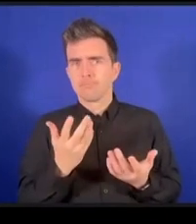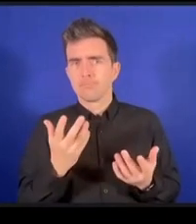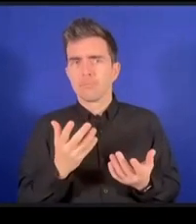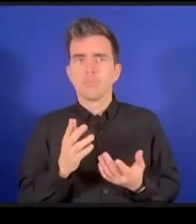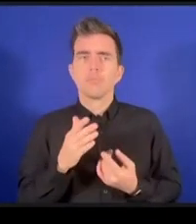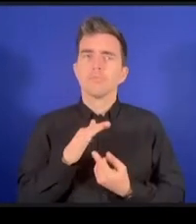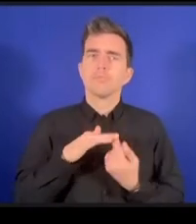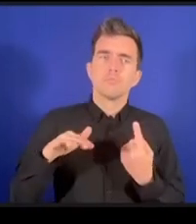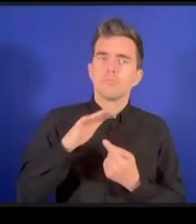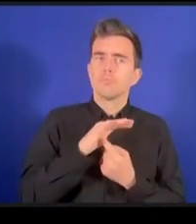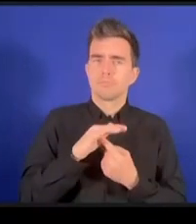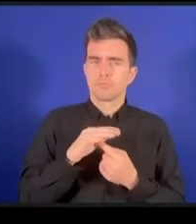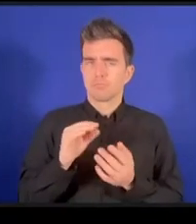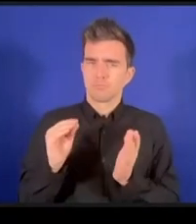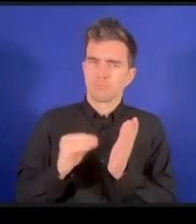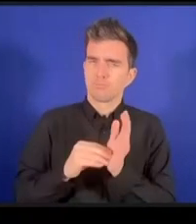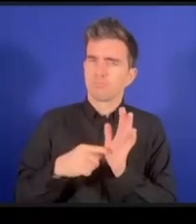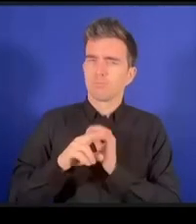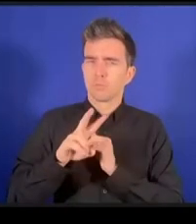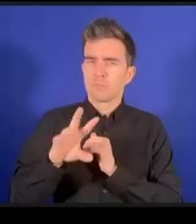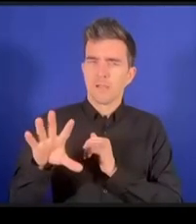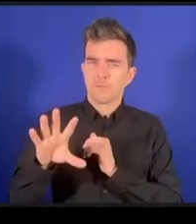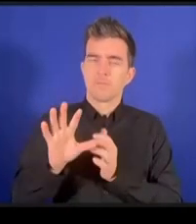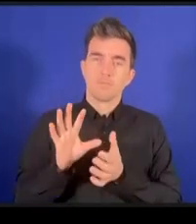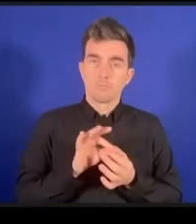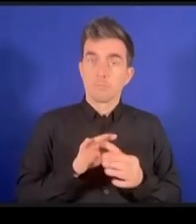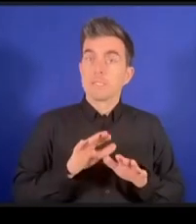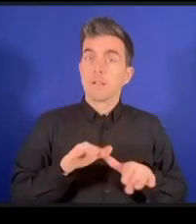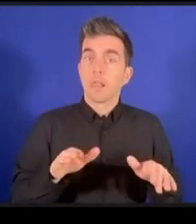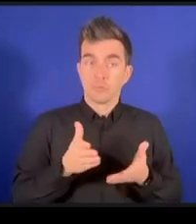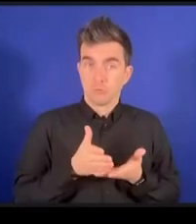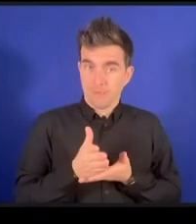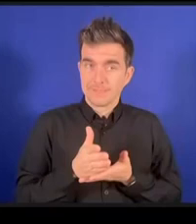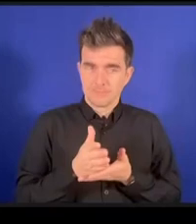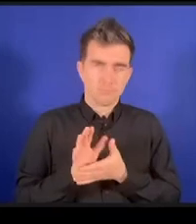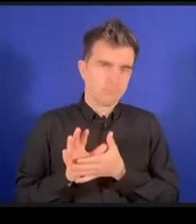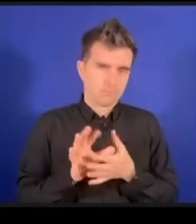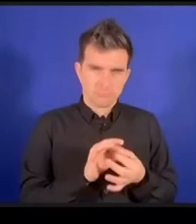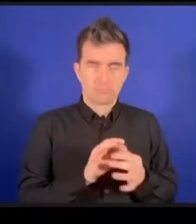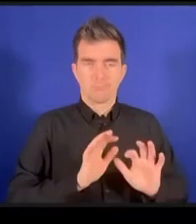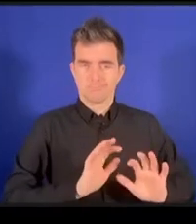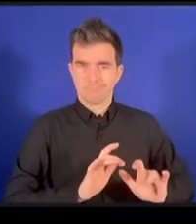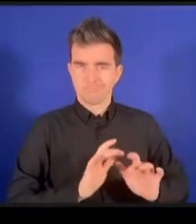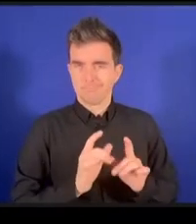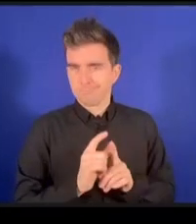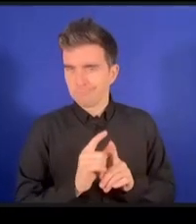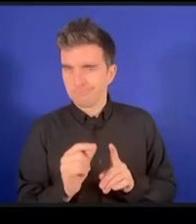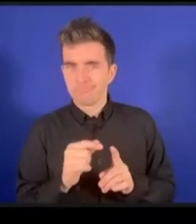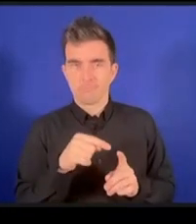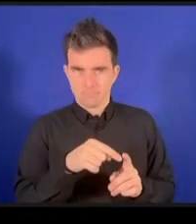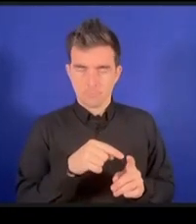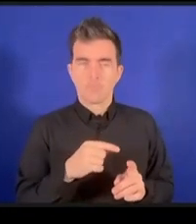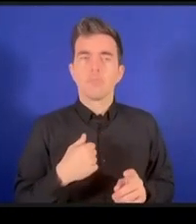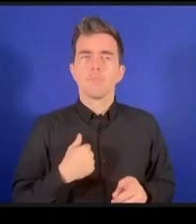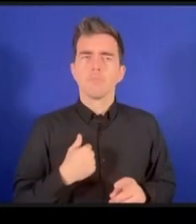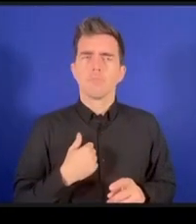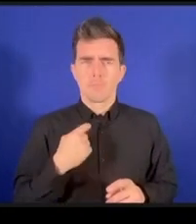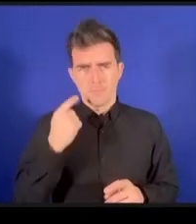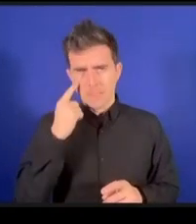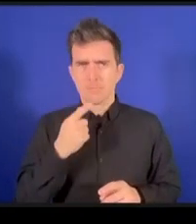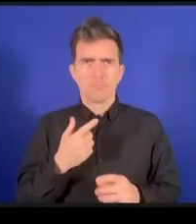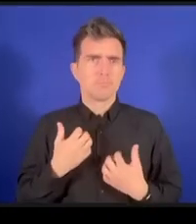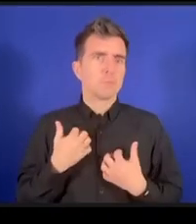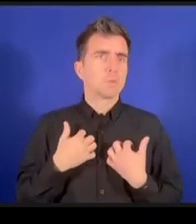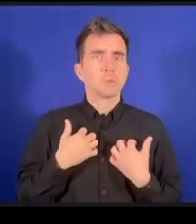25 относительно прав детей экологии Я хочу поблагодарить всех остальных коллег выступавших от имени других